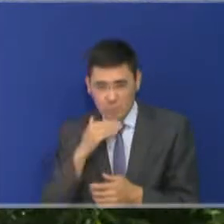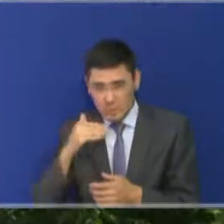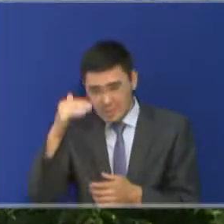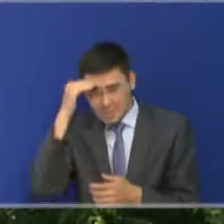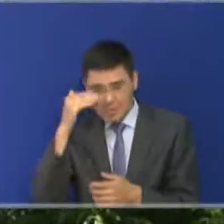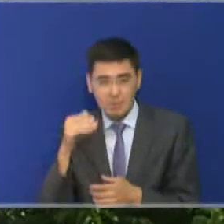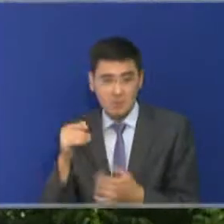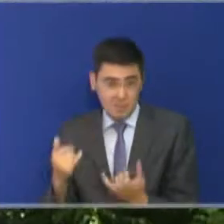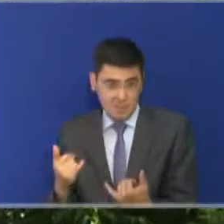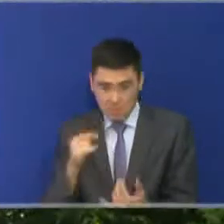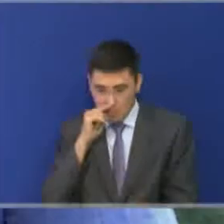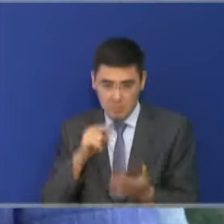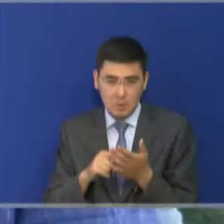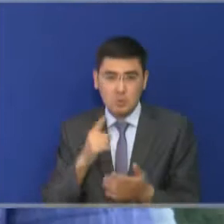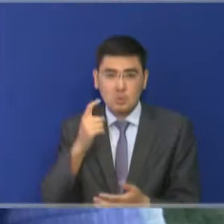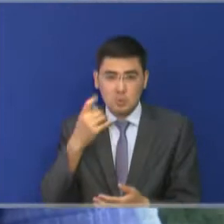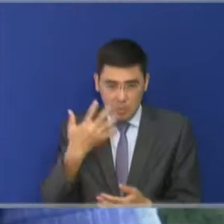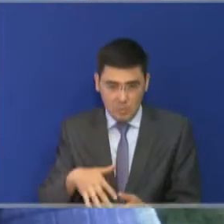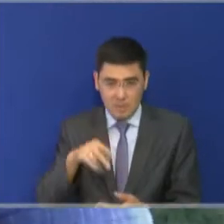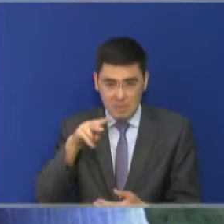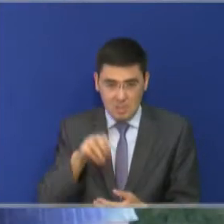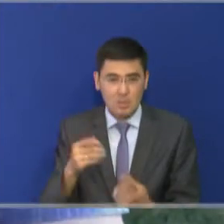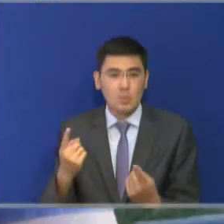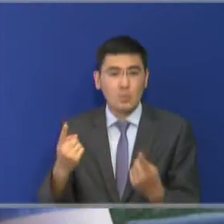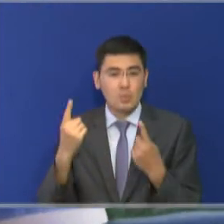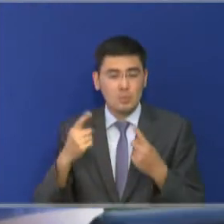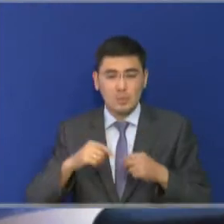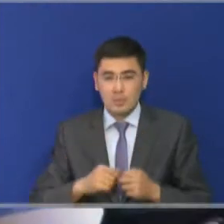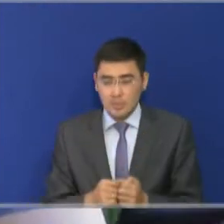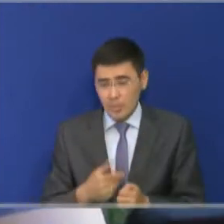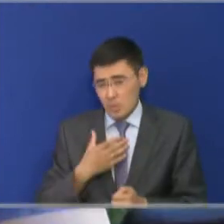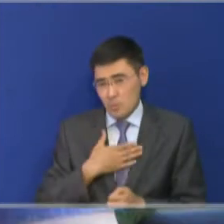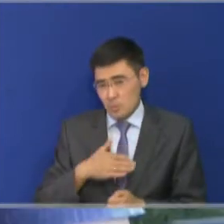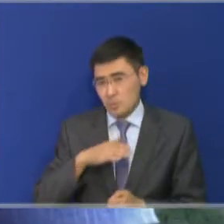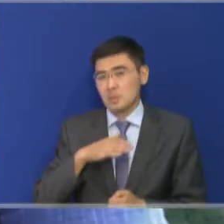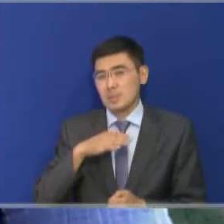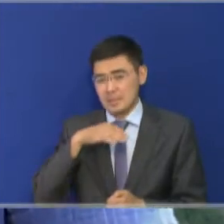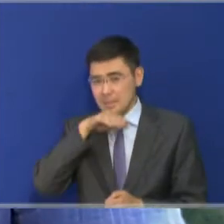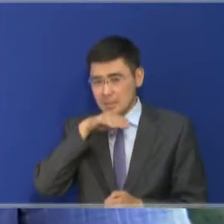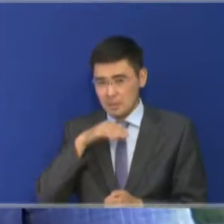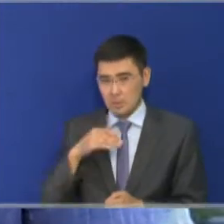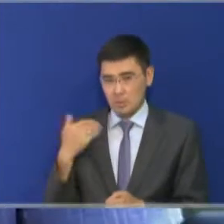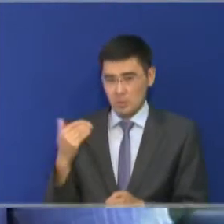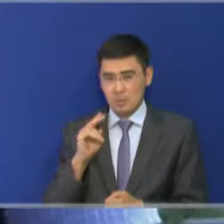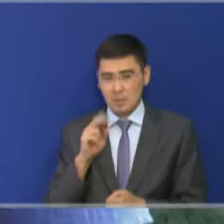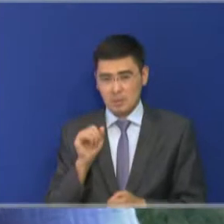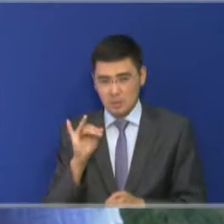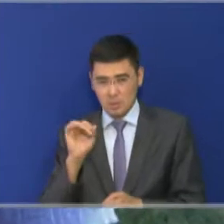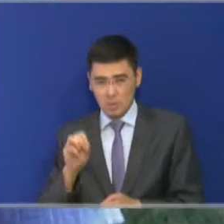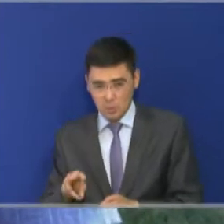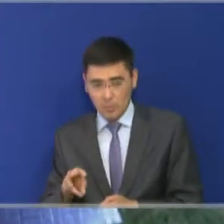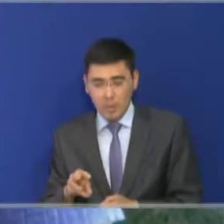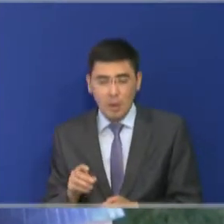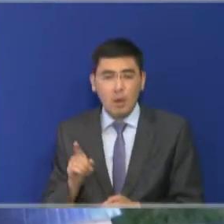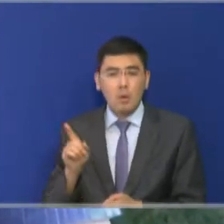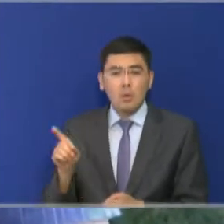құрбаны болған. Если говорить о моем дедушке Қайымы Мұхамедханов... Менің атам Қайым Мұхамедханов туралы айтар болсақ, Алаш Орда ізбасары